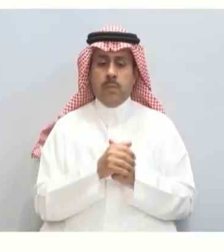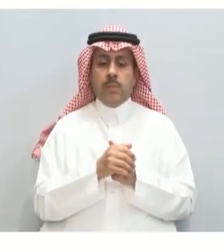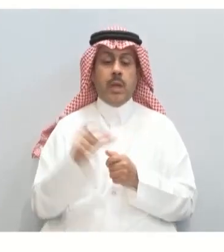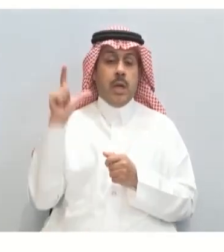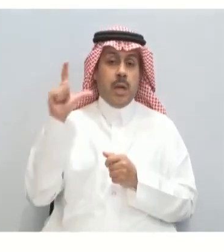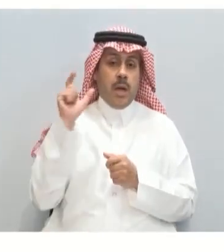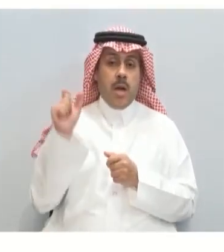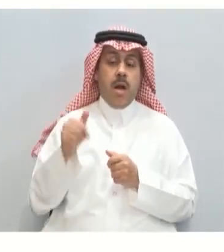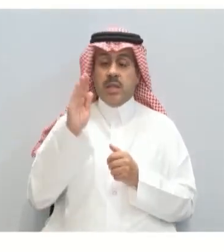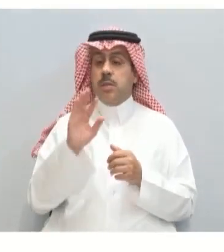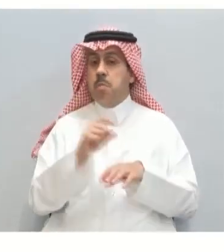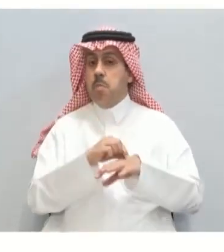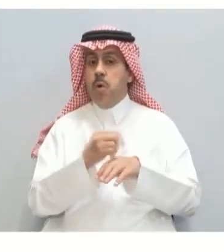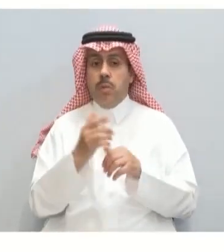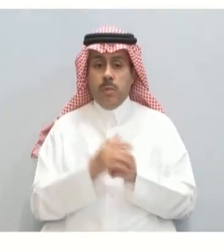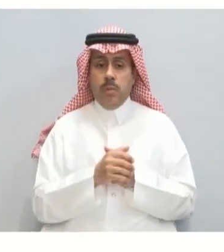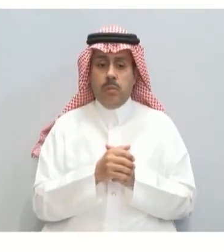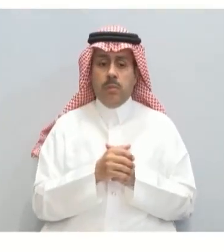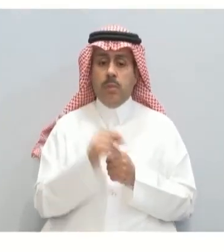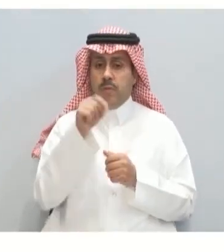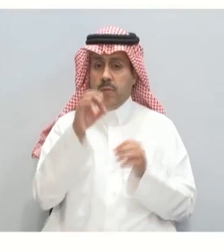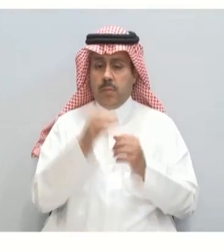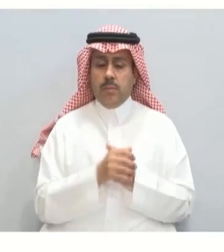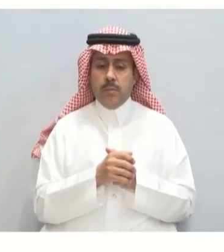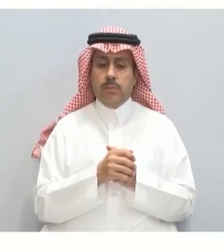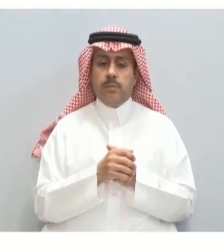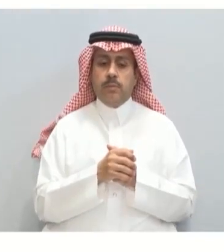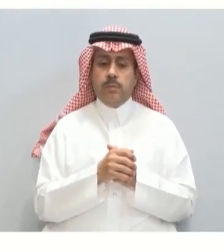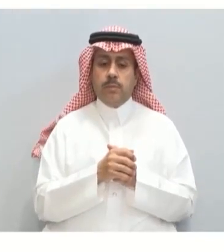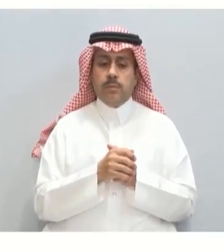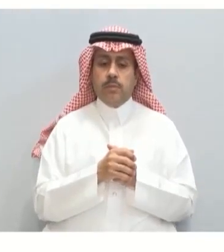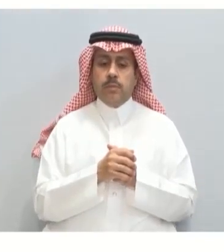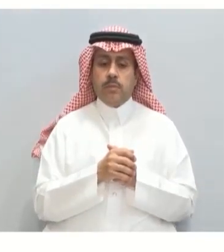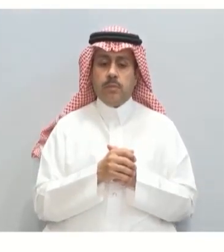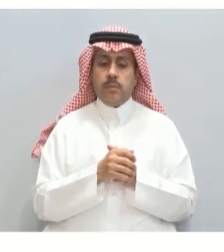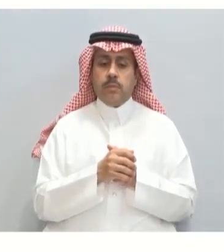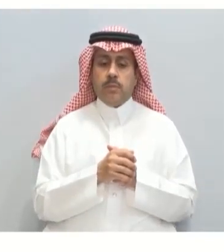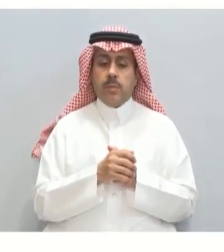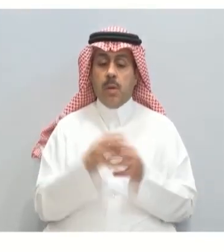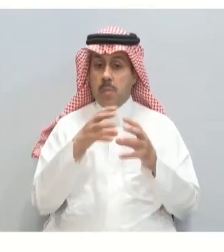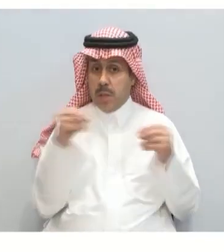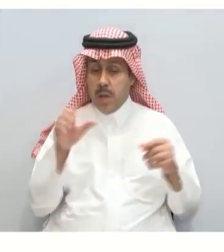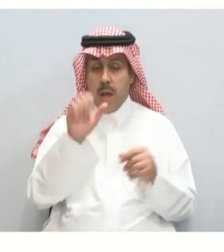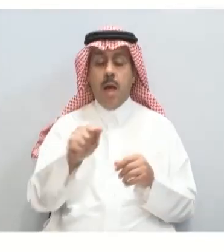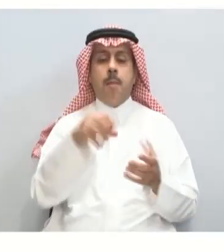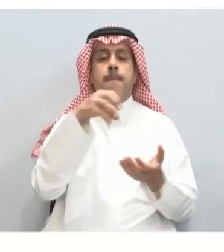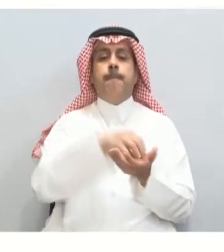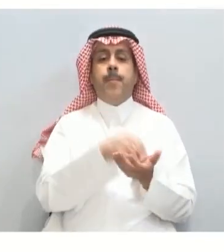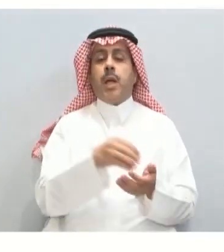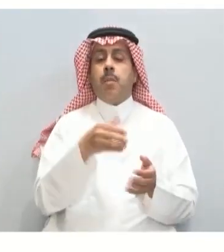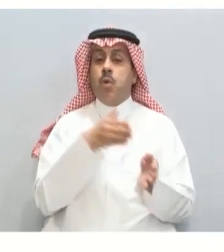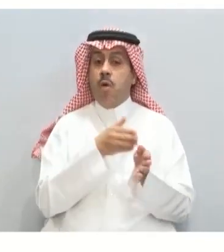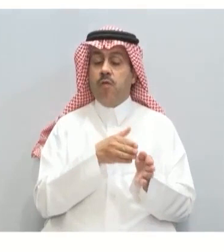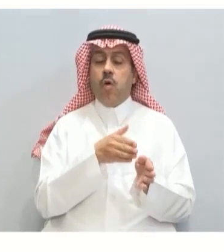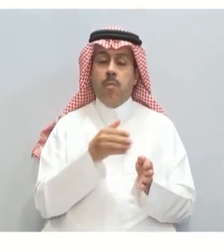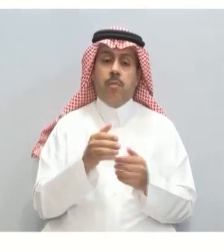للناس من هم الناس الذين ذكروا في هذه الايه المراد اهل مكه ومن وافقهم من